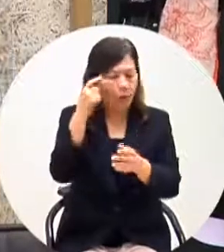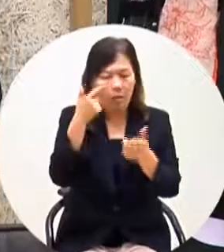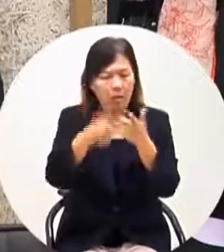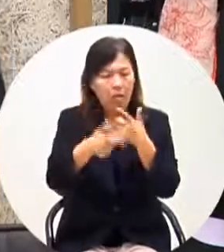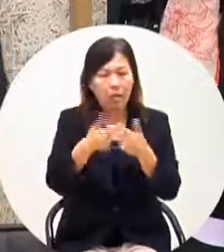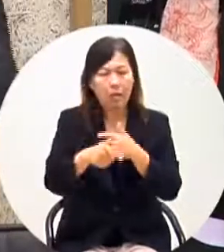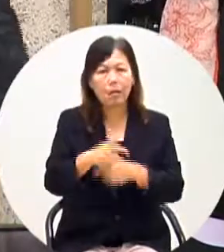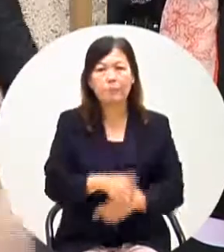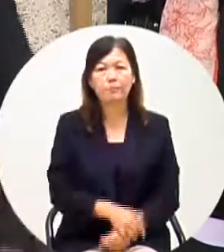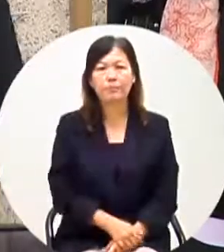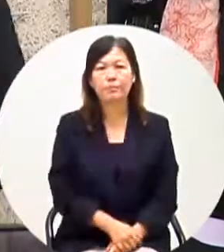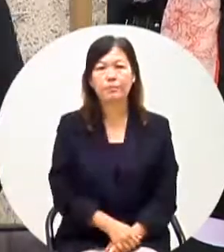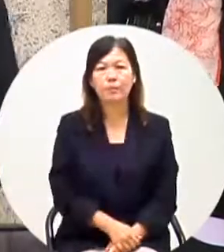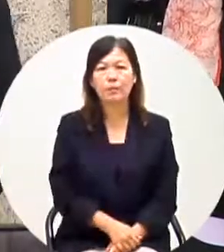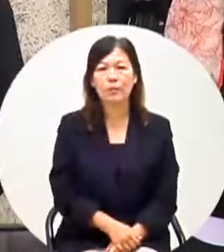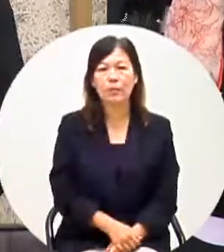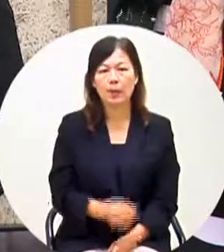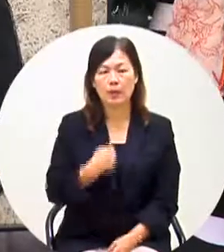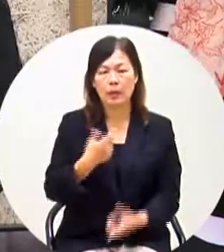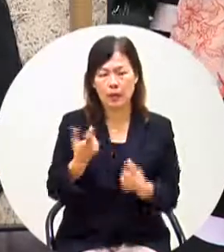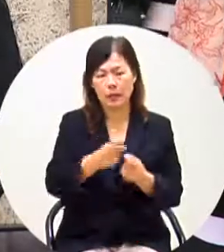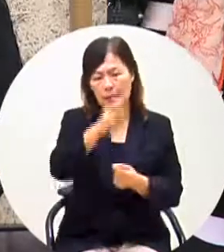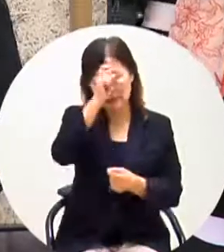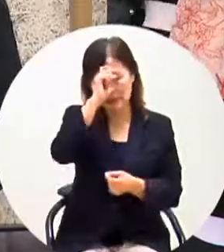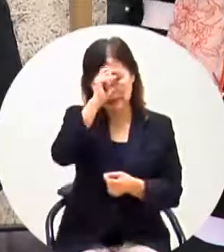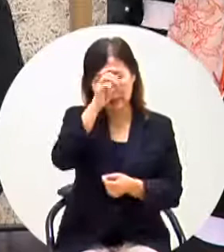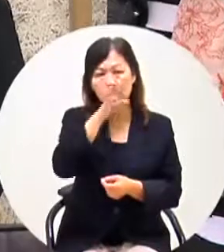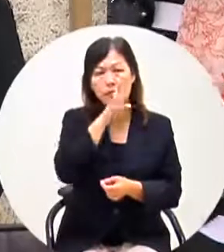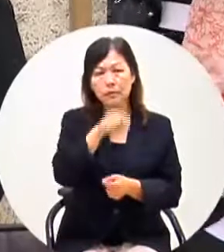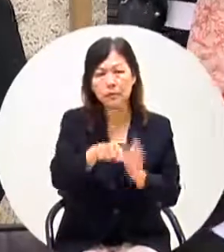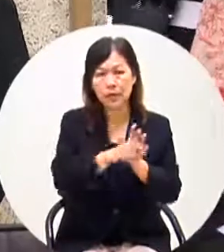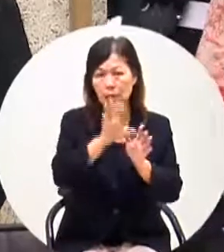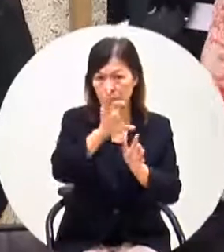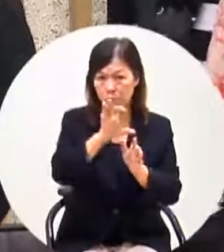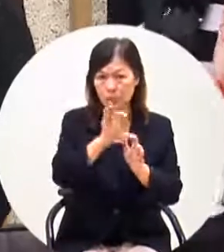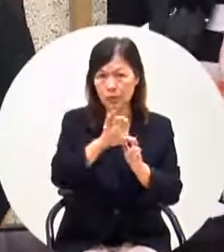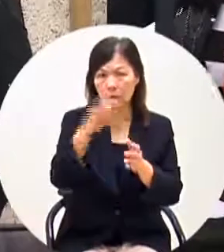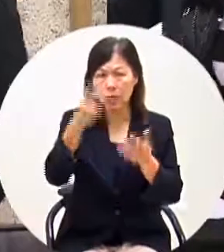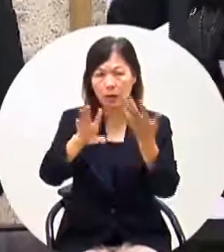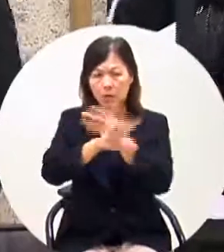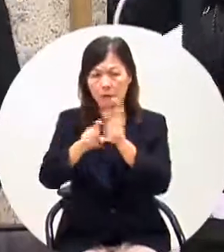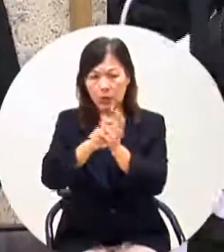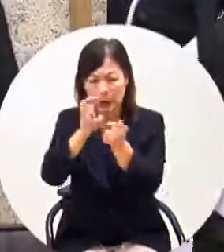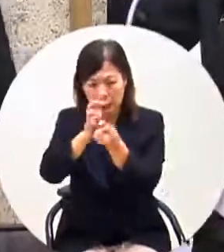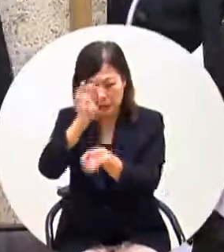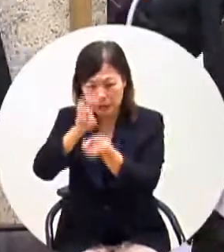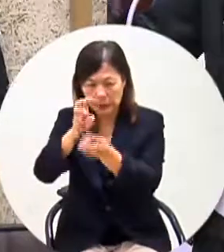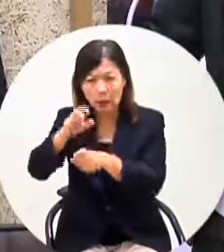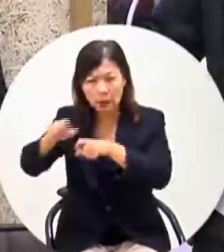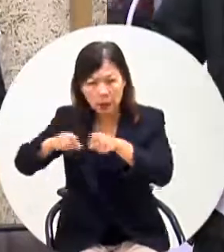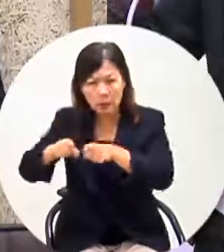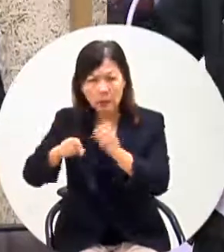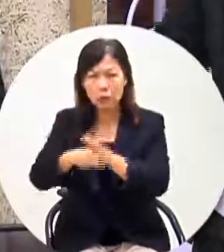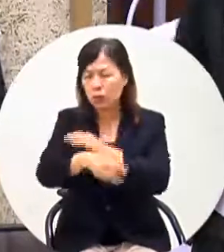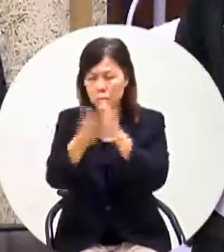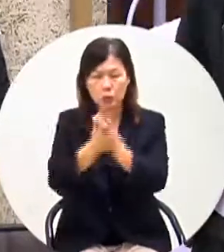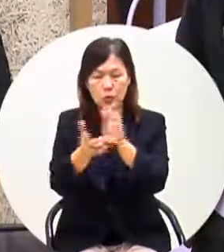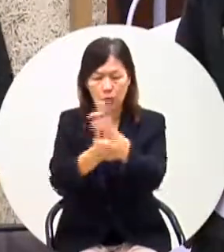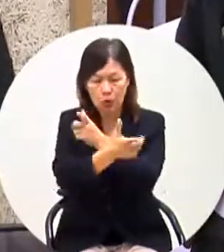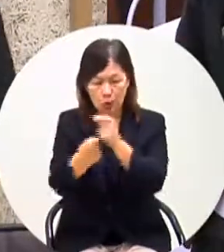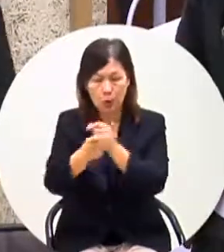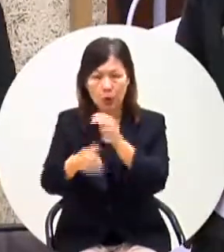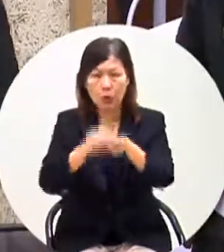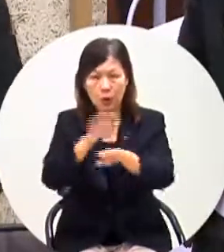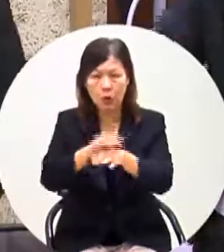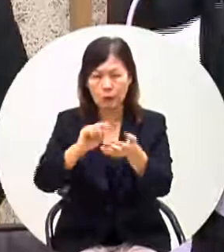待这一个厕所包括其他你说细部的其他的设计， 对， 整体性的出来能够发挥它1600万的一个